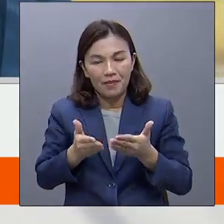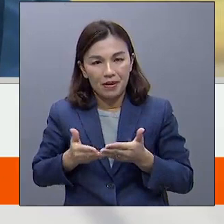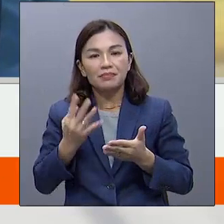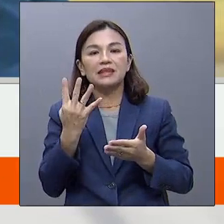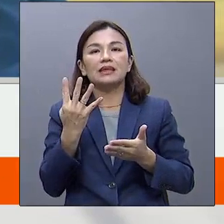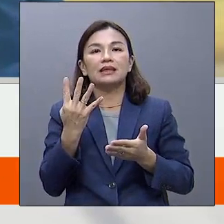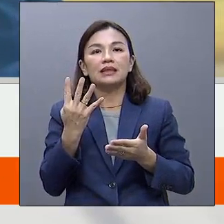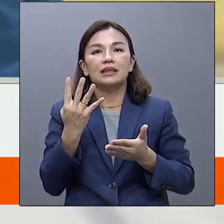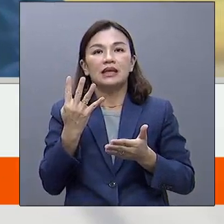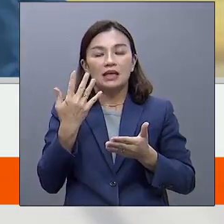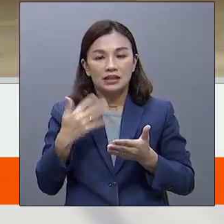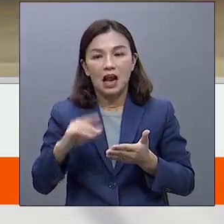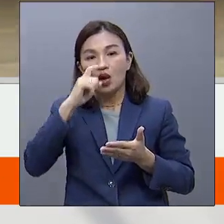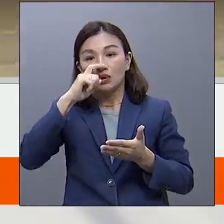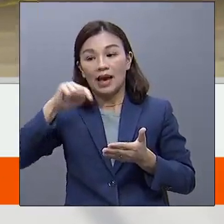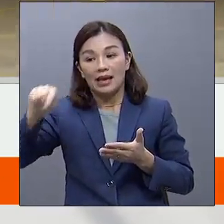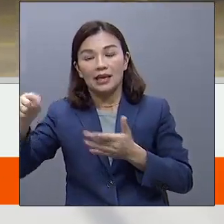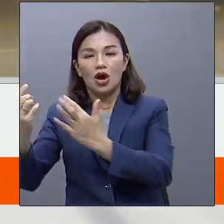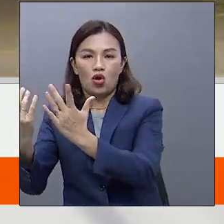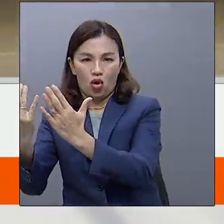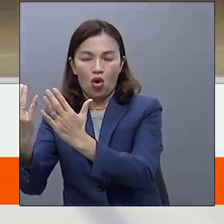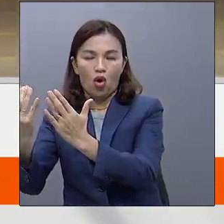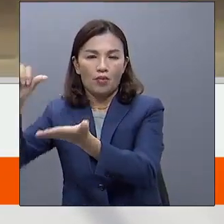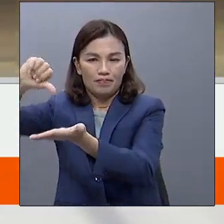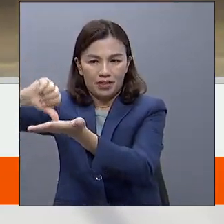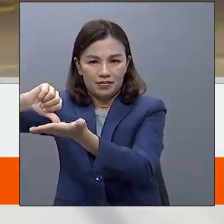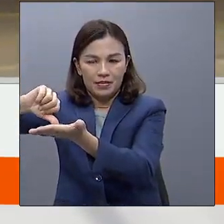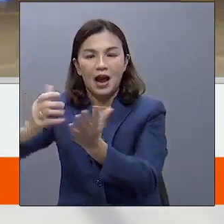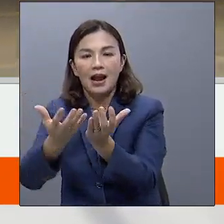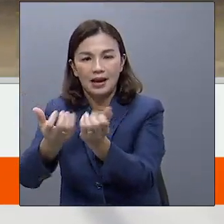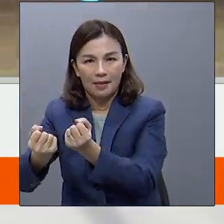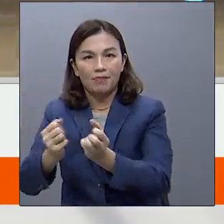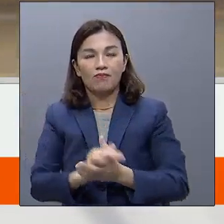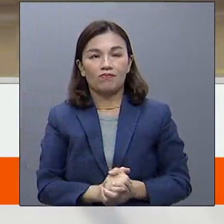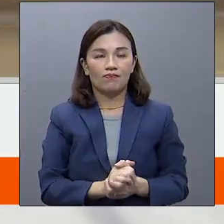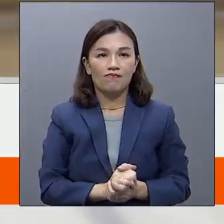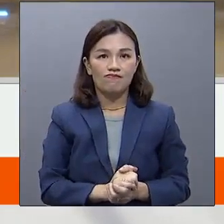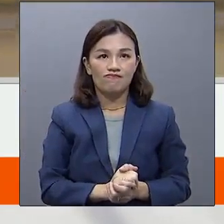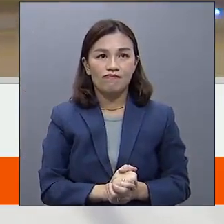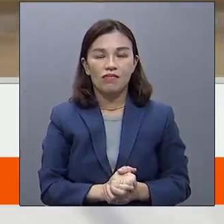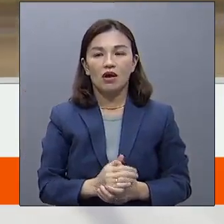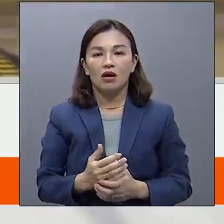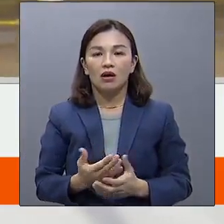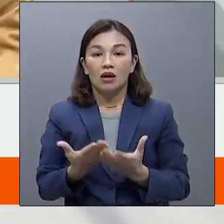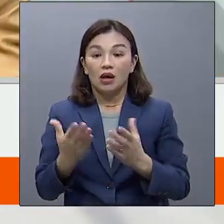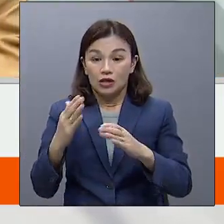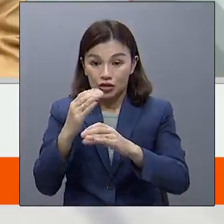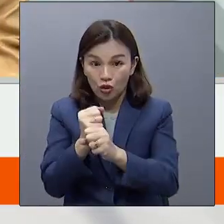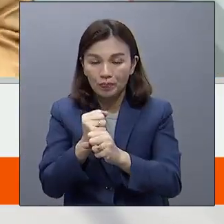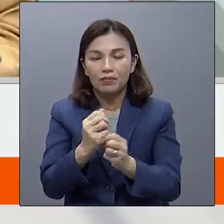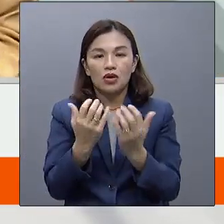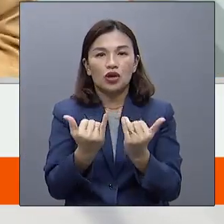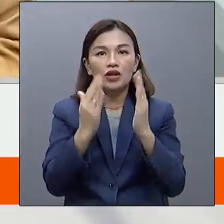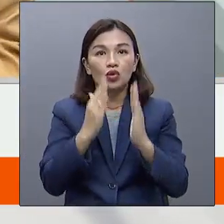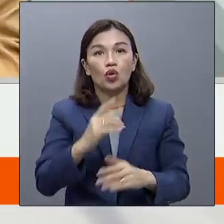แล้วก็จะหาทางเราก็จะรอรับที่ที่จะได้เสาร์ที่ระเบียงครับขออนุญาตสรุปอีกครั้งณขณะนี้เนี่ยจะมีคน